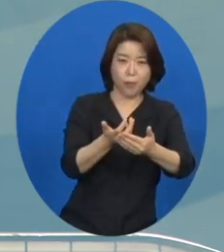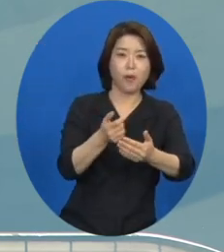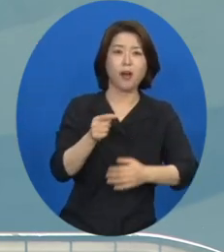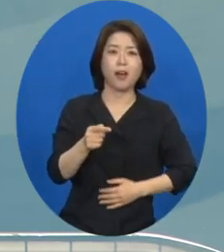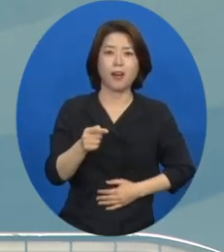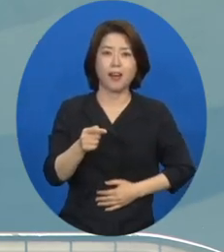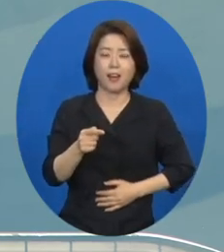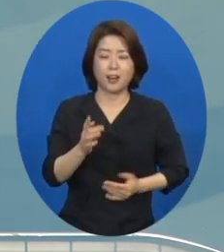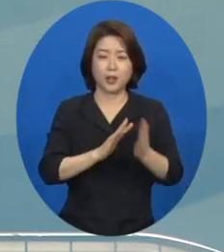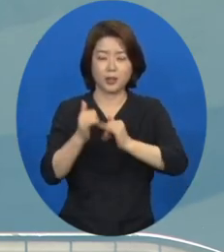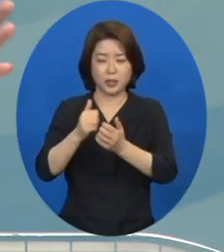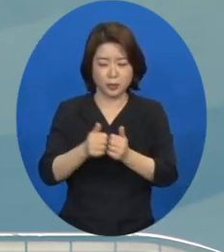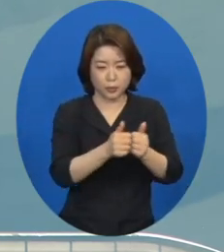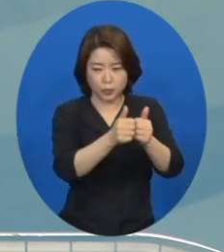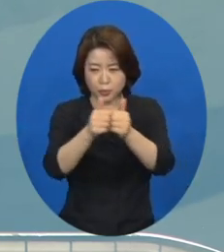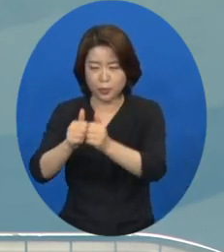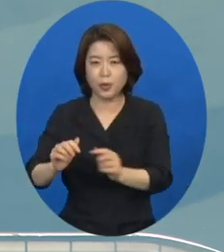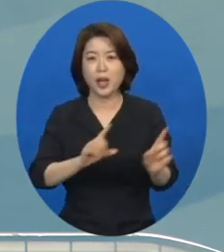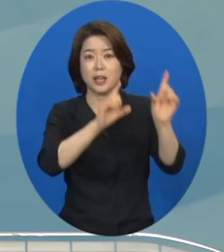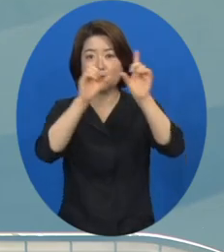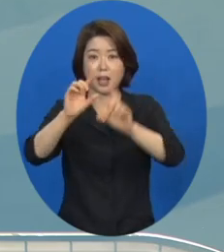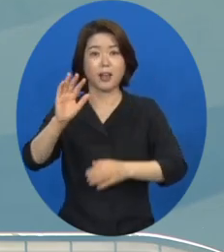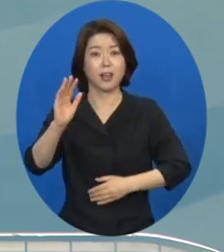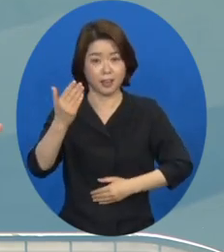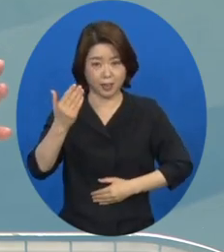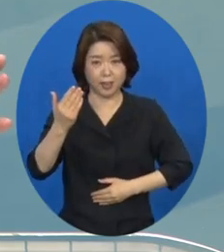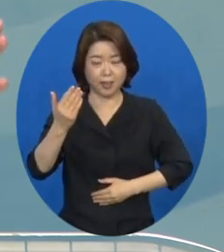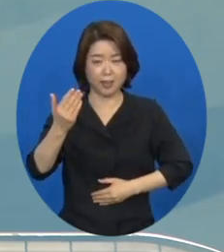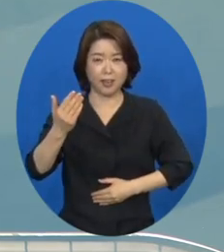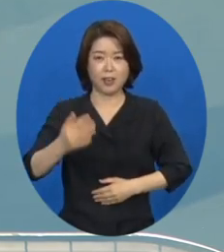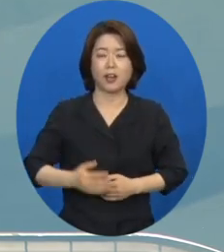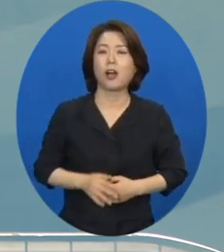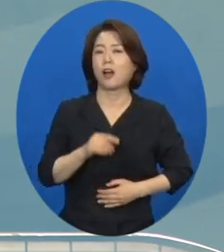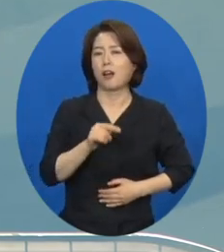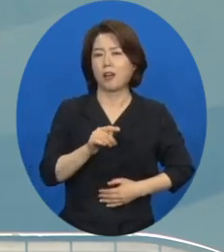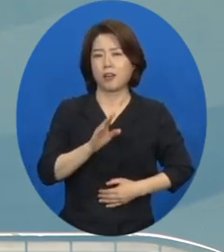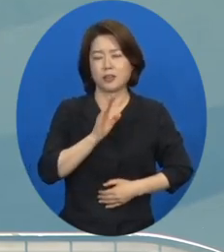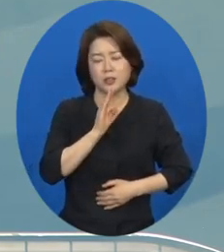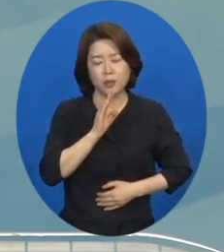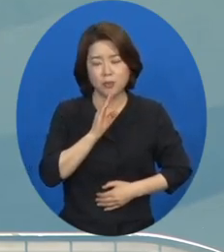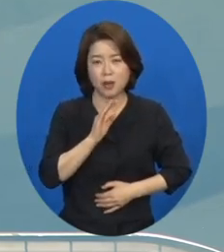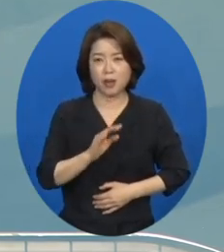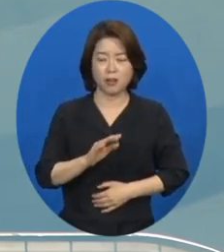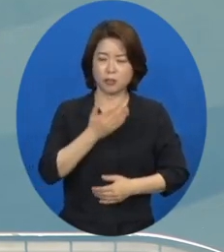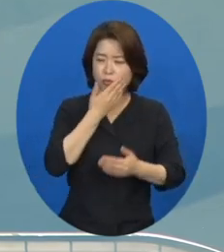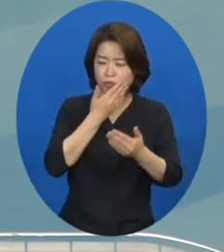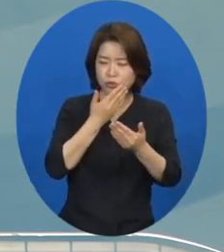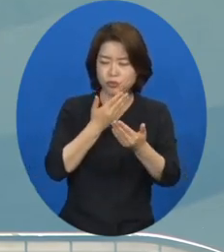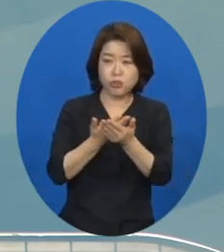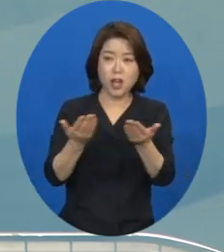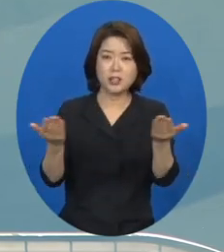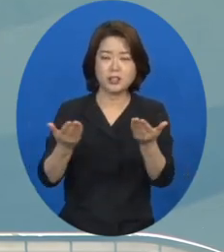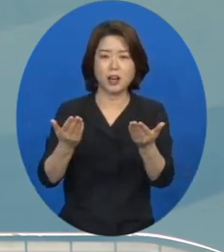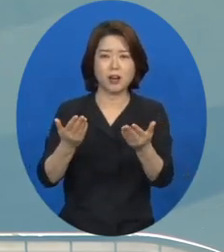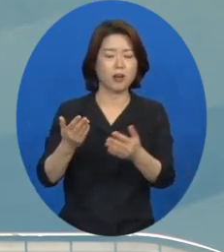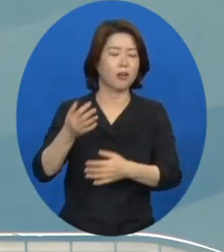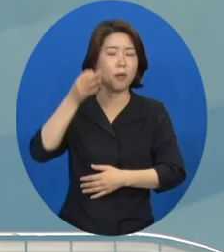예수님과 동행하는 삶을 살게 되면서 이건 너무너무 중요하구나 하는 걸